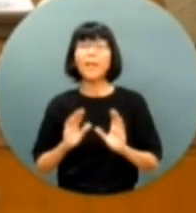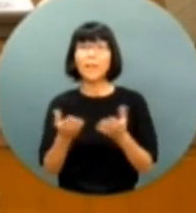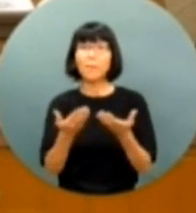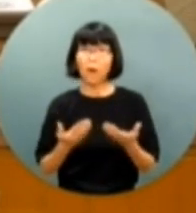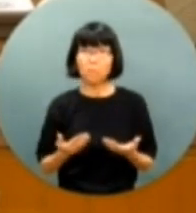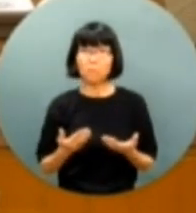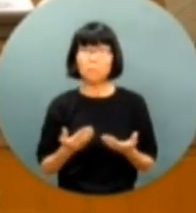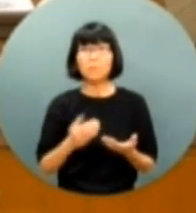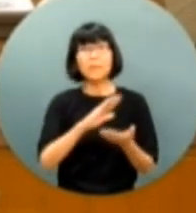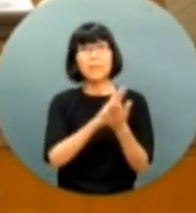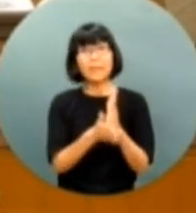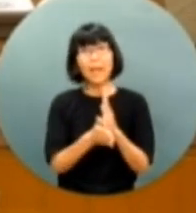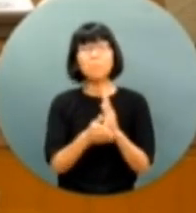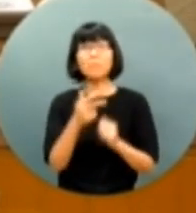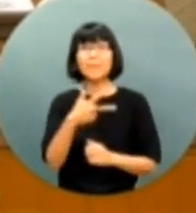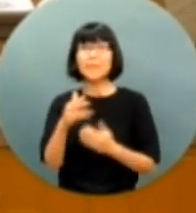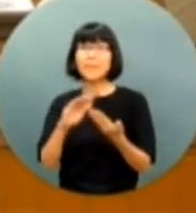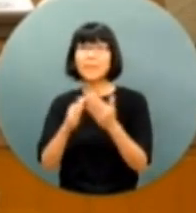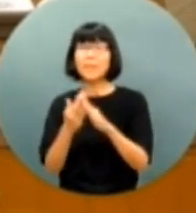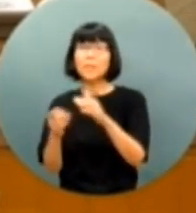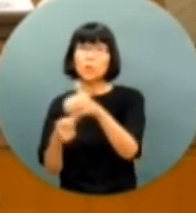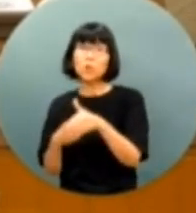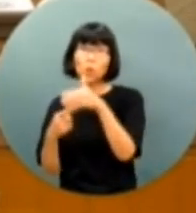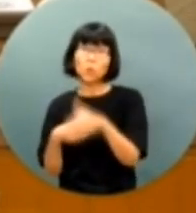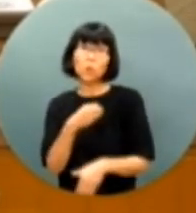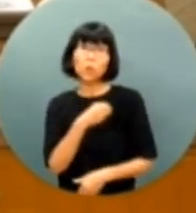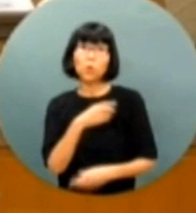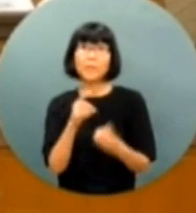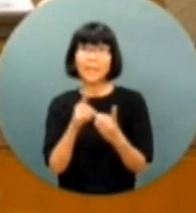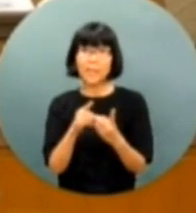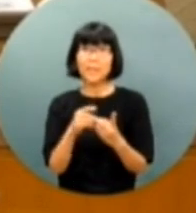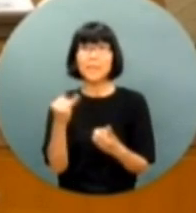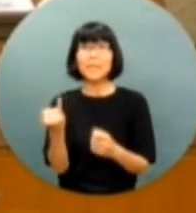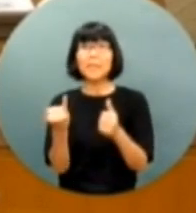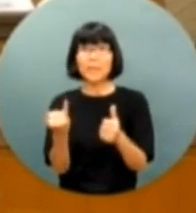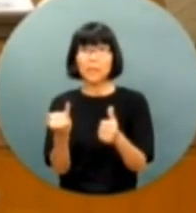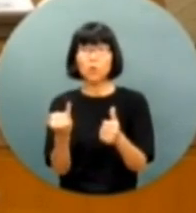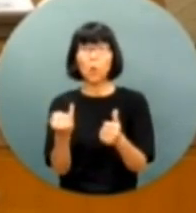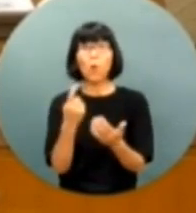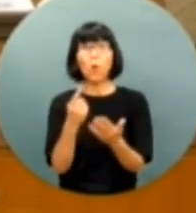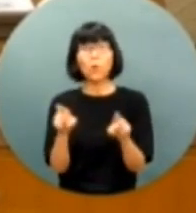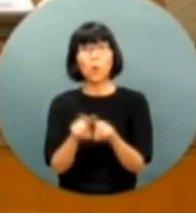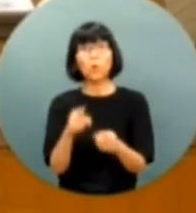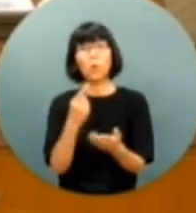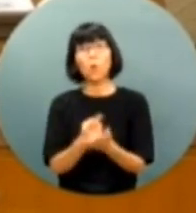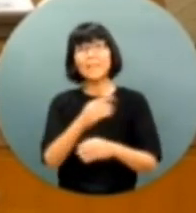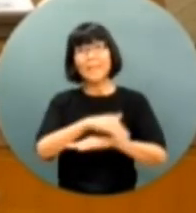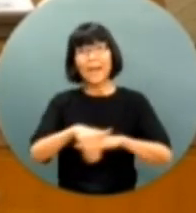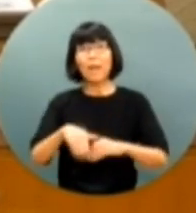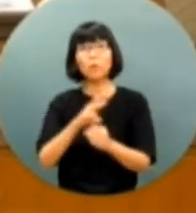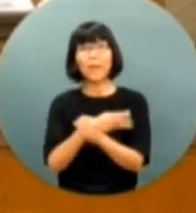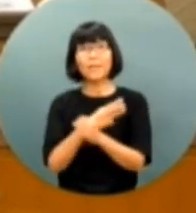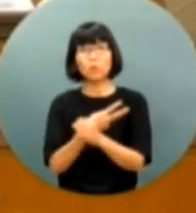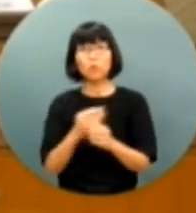及び市町村の職員を含む県民に対し、男女共同参画の視点に立った研修プログラムを提供するなどの活動をこれまで以